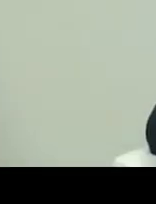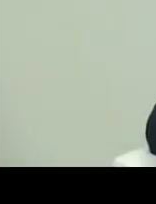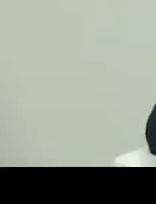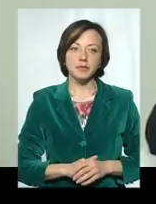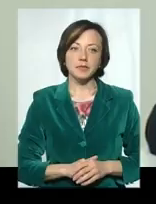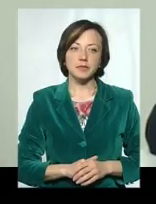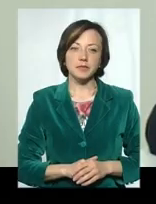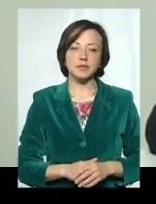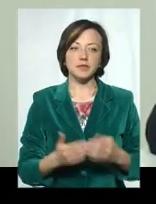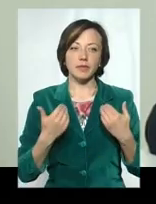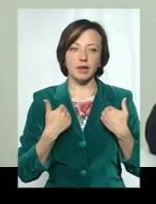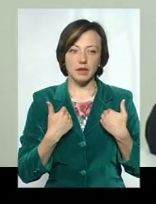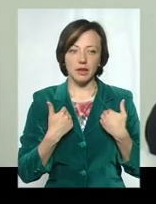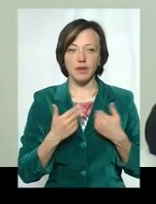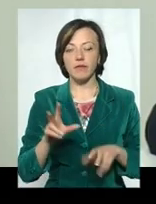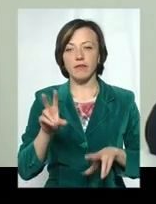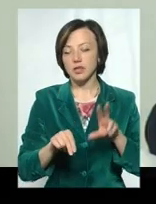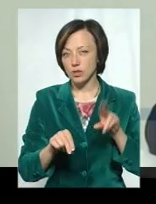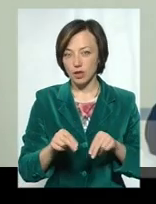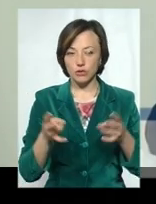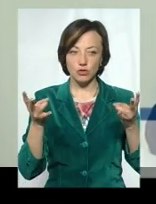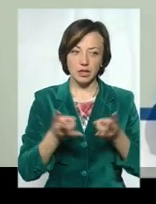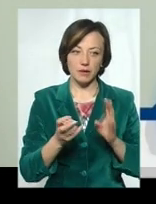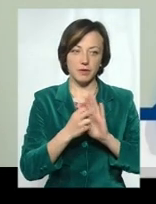Я вважаю, що треба в 2017 році